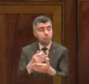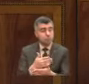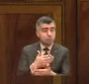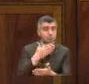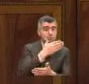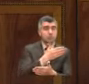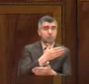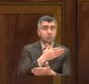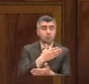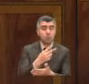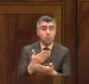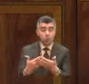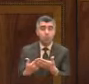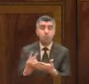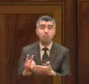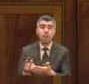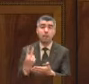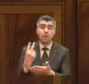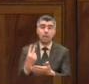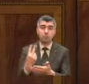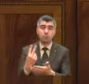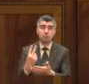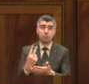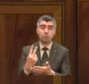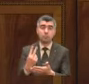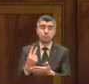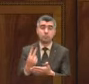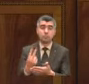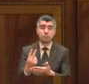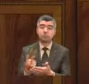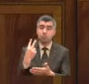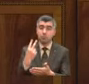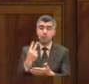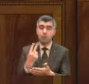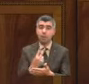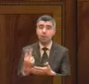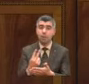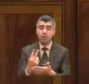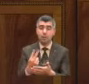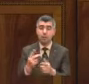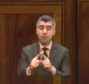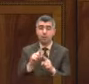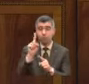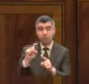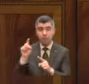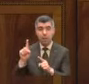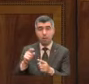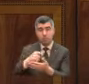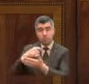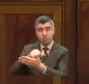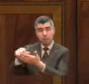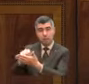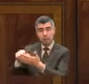كيطلبوا منا 200 درهم، راه الآن غنوصل 200 درهم 220 درهم 260 درهم. ما كاينش جماعة عندها إمكانية مالية. طبعا هذا كيحتاج